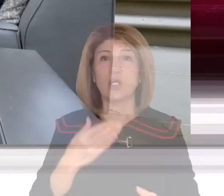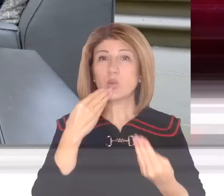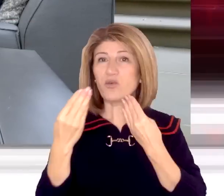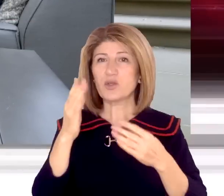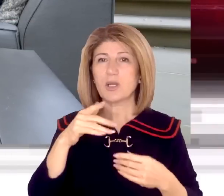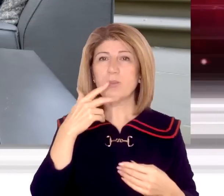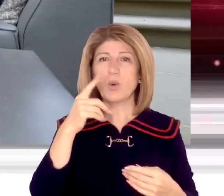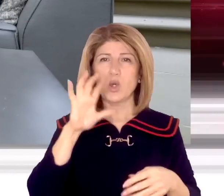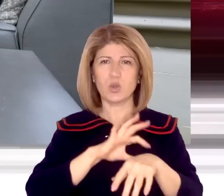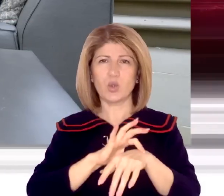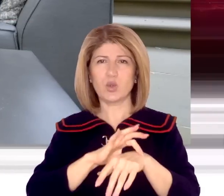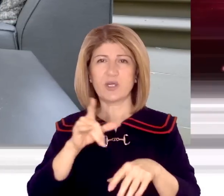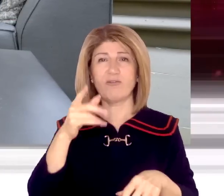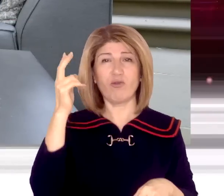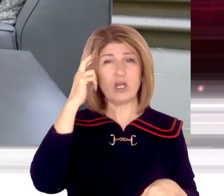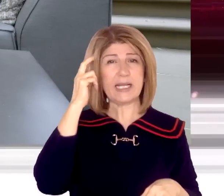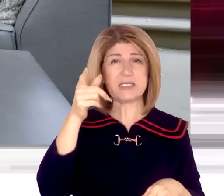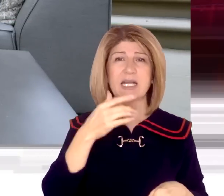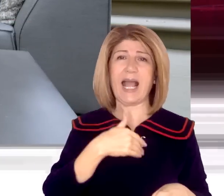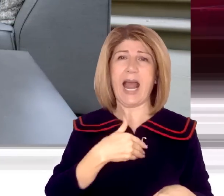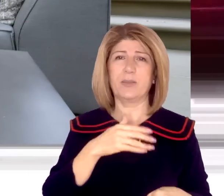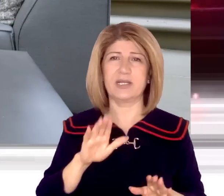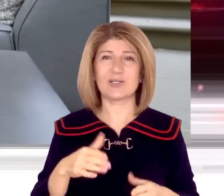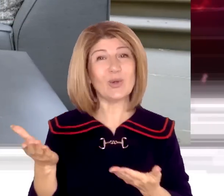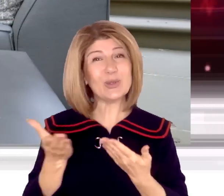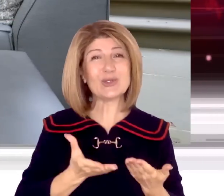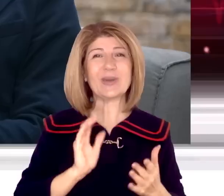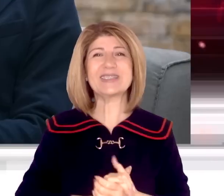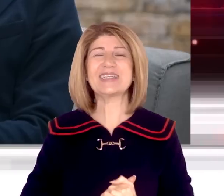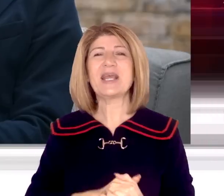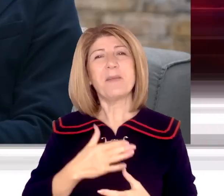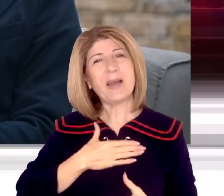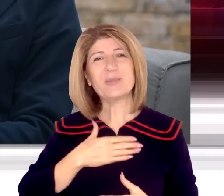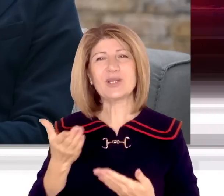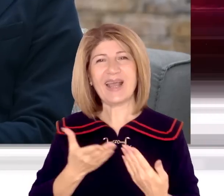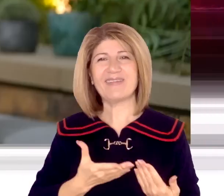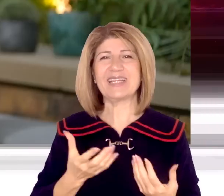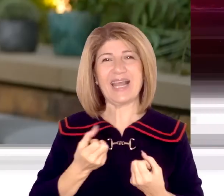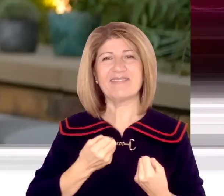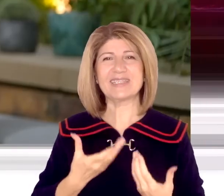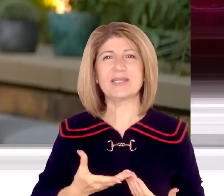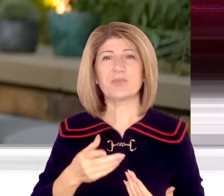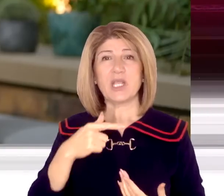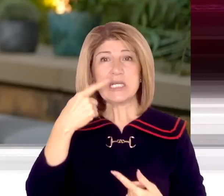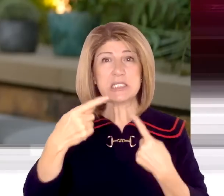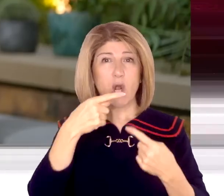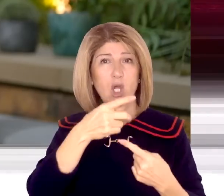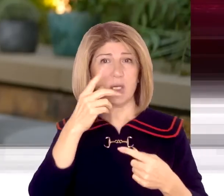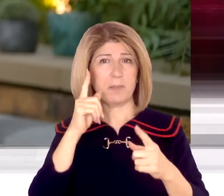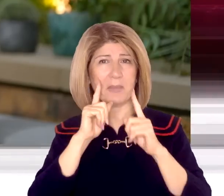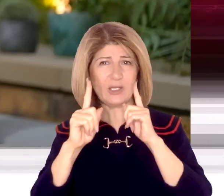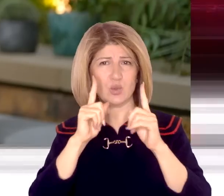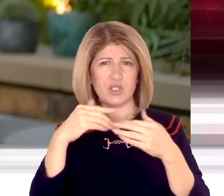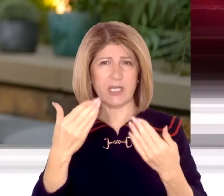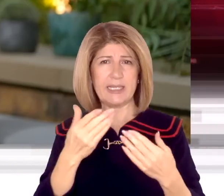گفتگویی داریم با دکتر سام چیتساز، فوق تخصص قلب و عروق. خیلی خوش اومدید دکتر چیتساز. ممنون از دعوت شما. شما سالها تو زمینه سیگار